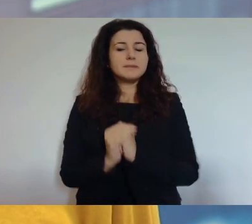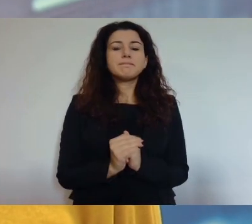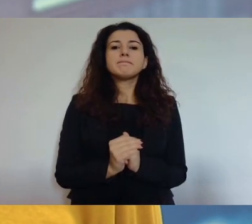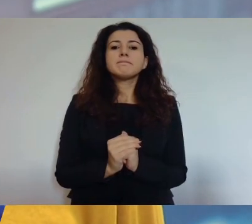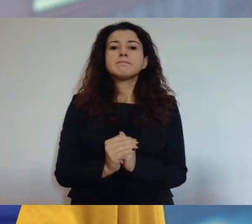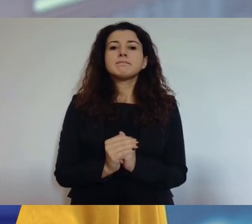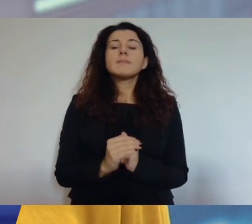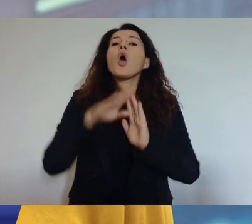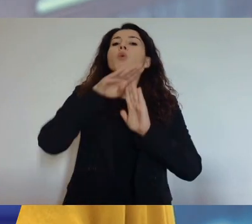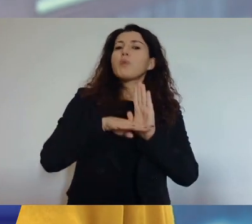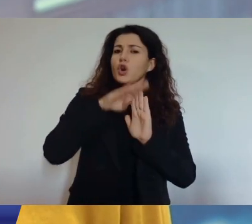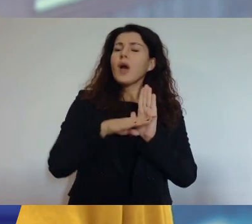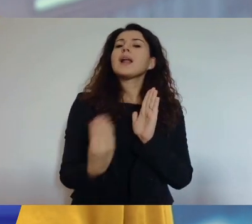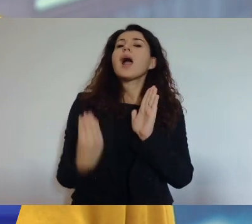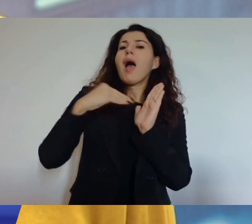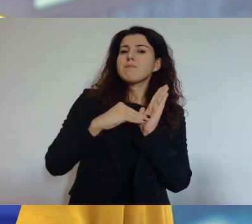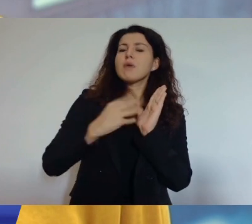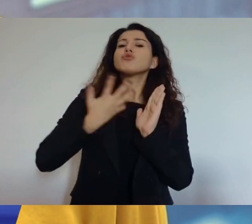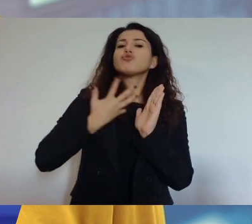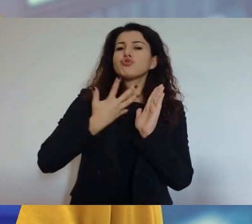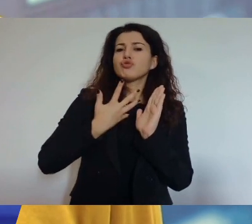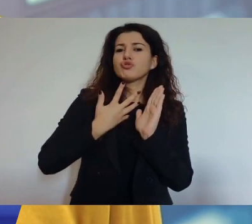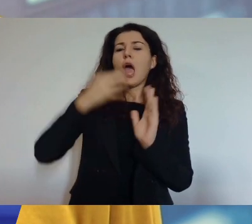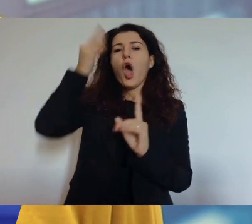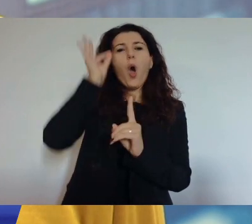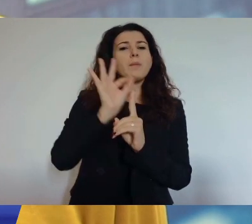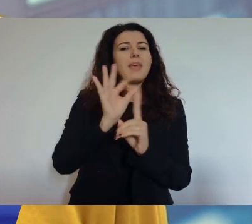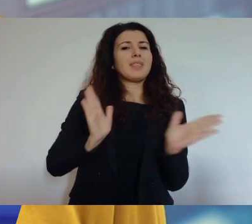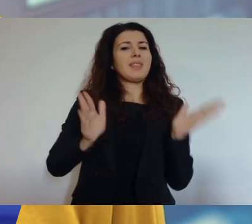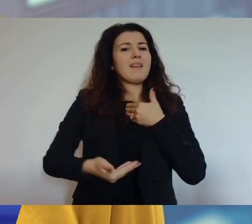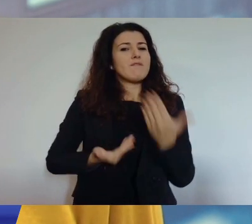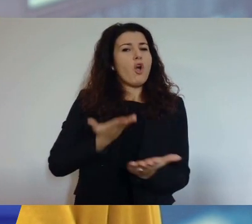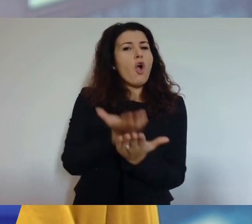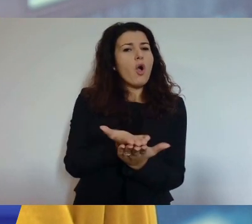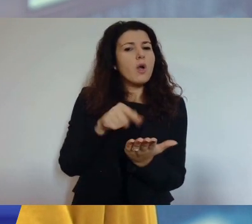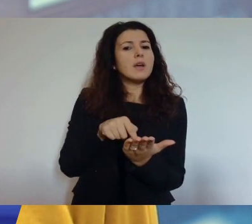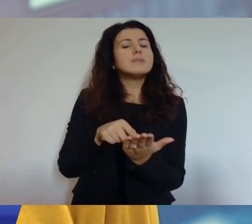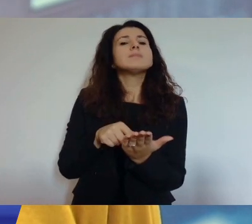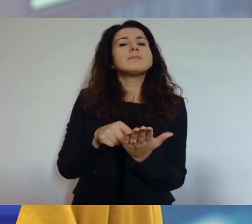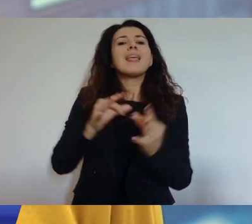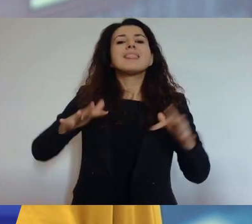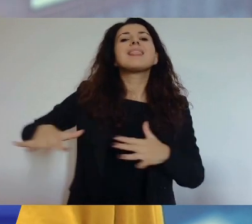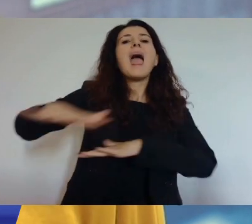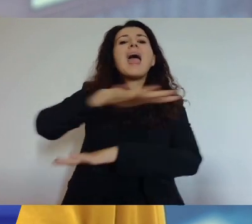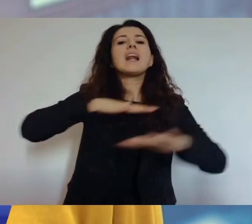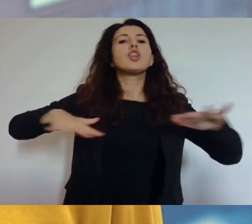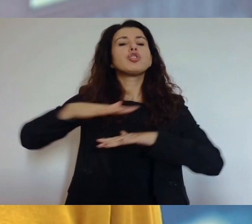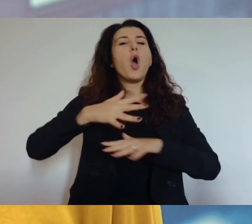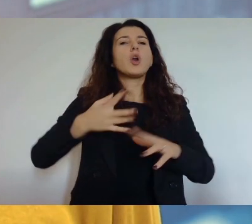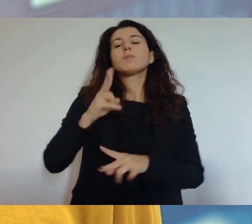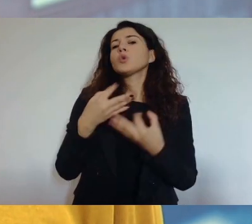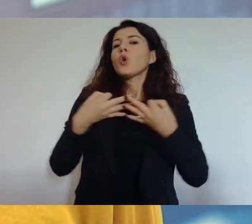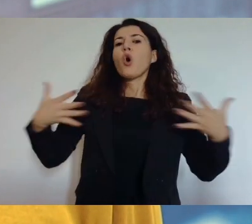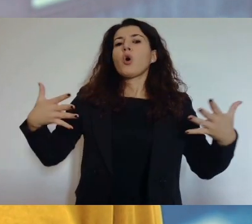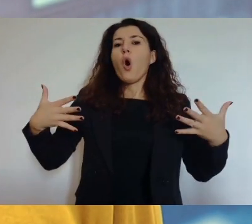un'altra parte del programma che a noi andremo a portare per le elezioni appunto la distribuzione sul territorio in maniera più equa